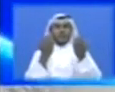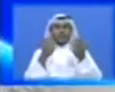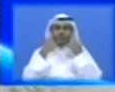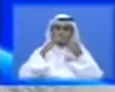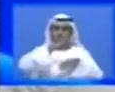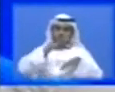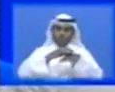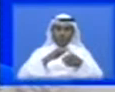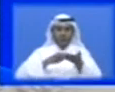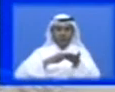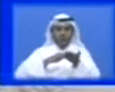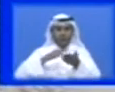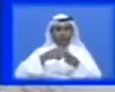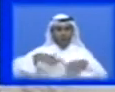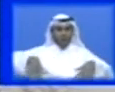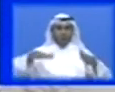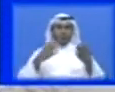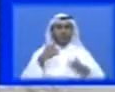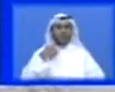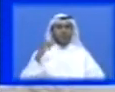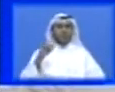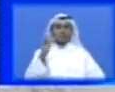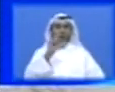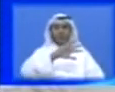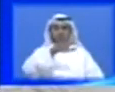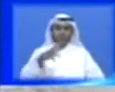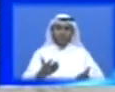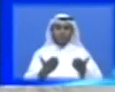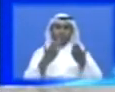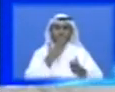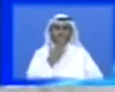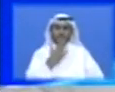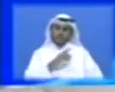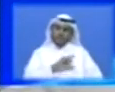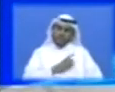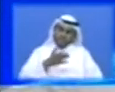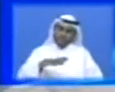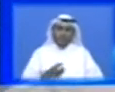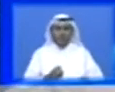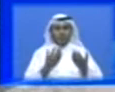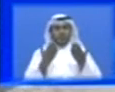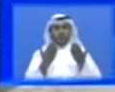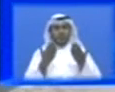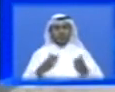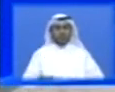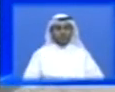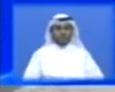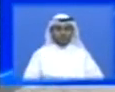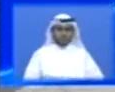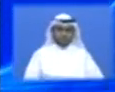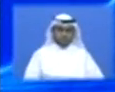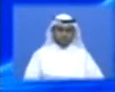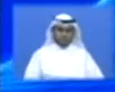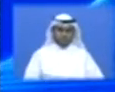ربوع وطننا العزيز وعلى أمتنا الإسلامية والعربية، وأن يرحم شهداءنا، إنه سميع مجيب.